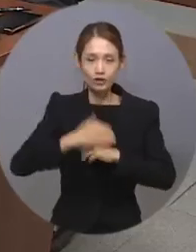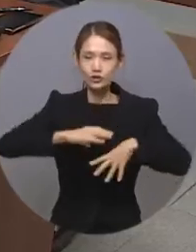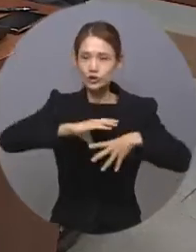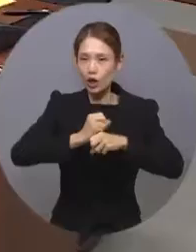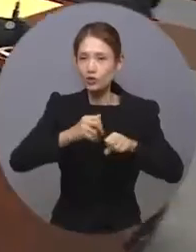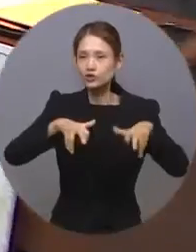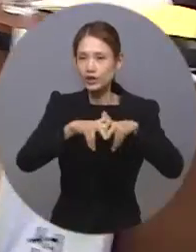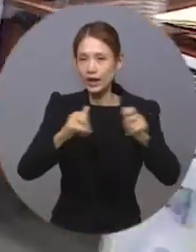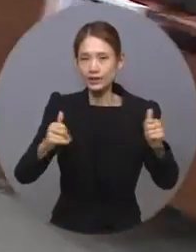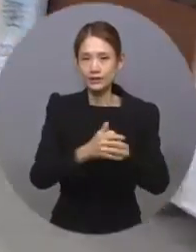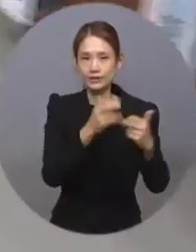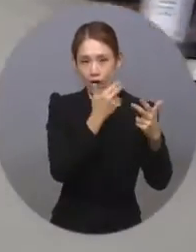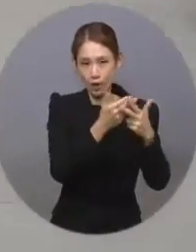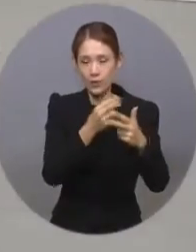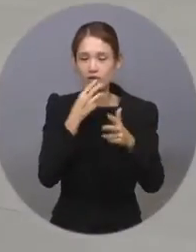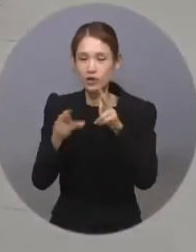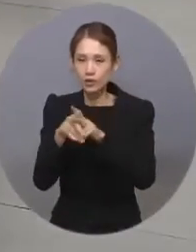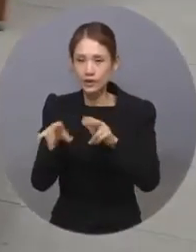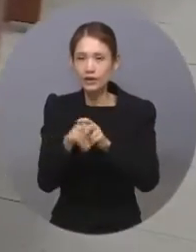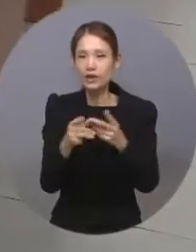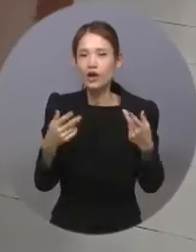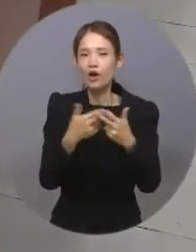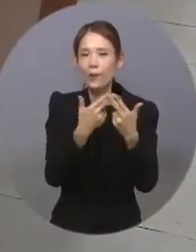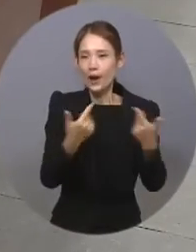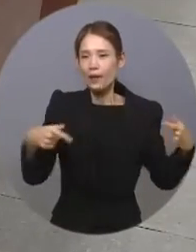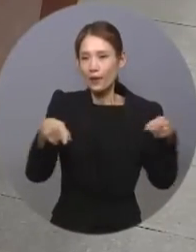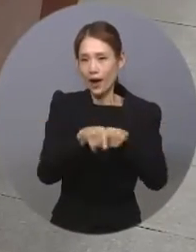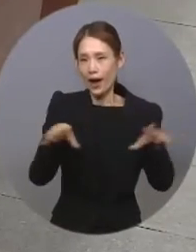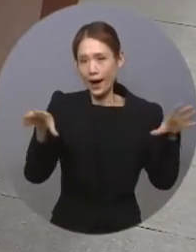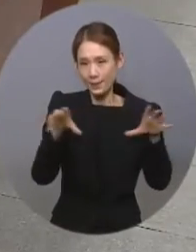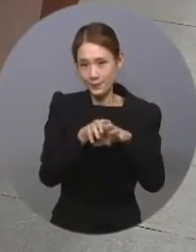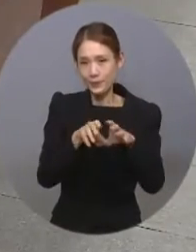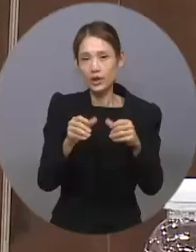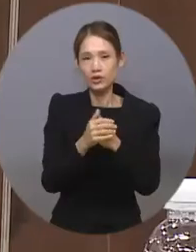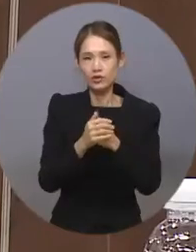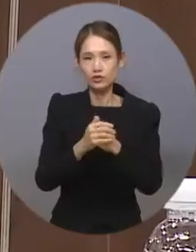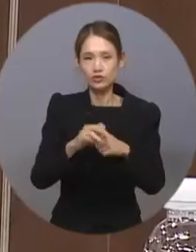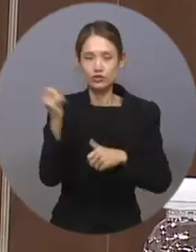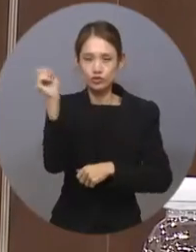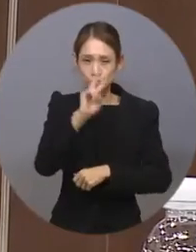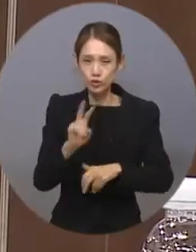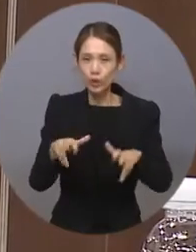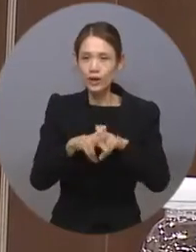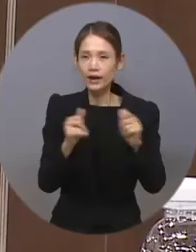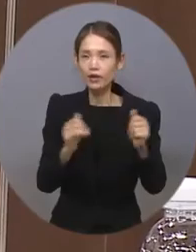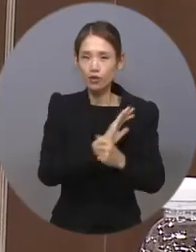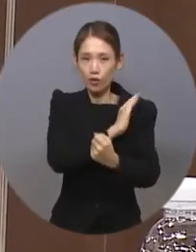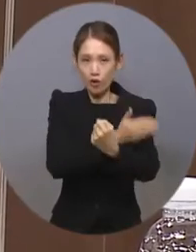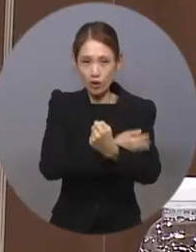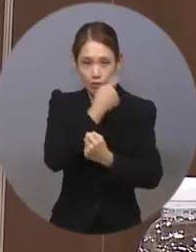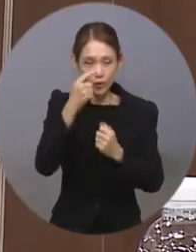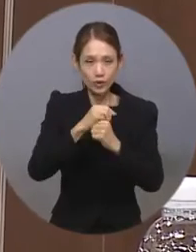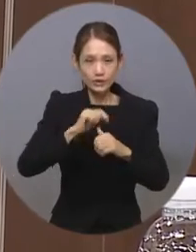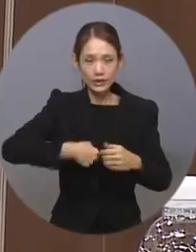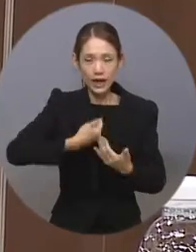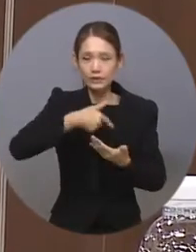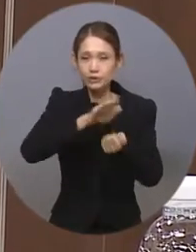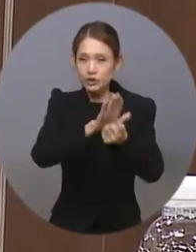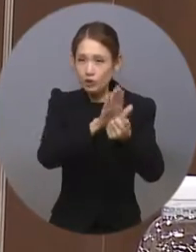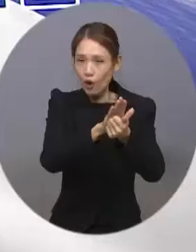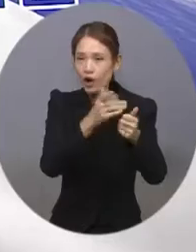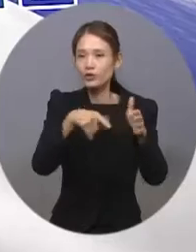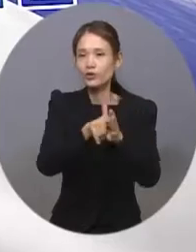한국척수장애인협회 서울특별시협회와 공동으로 중도장애인의 권리보장 및 자립지원을 위한 토론회를 개최했습니다.